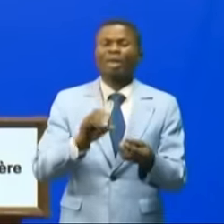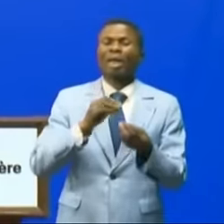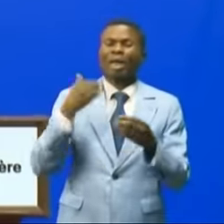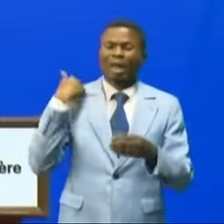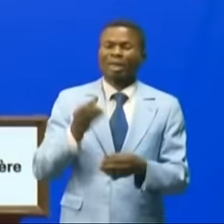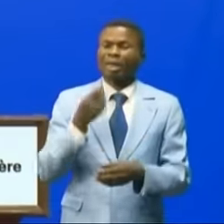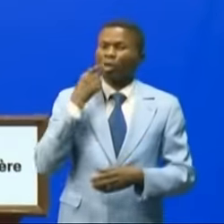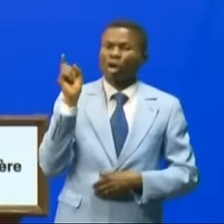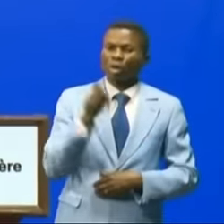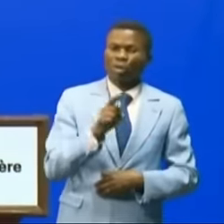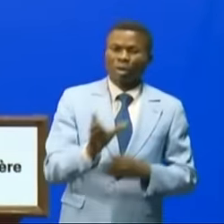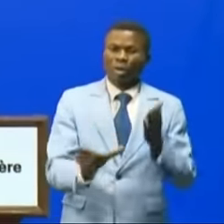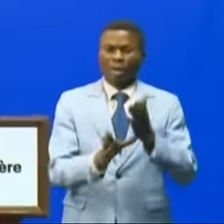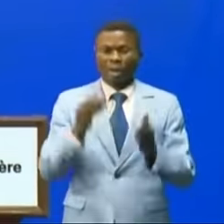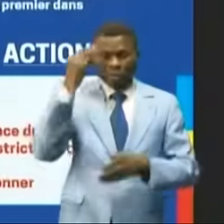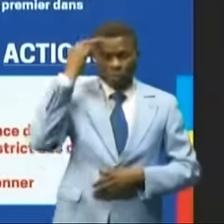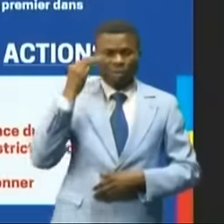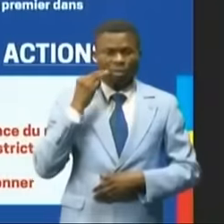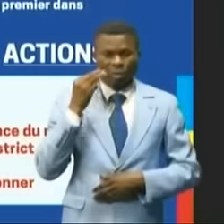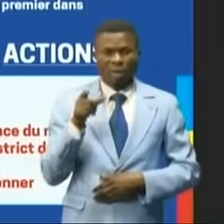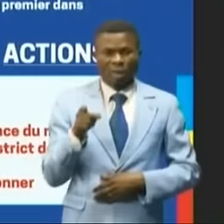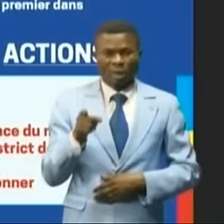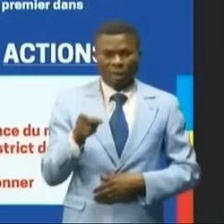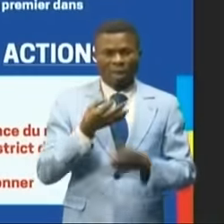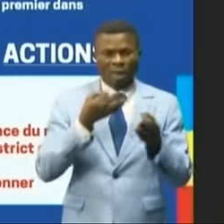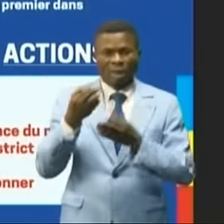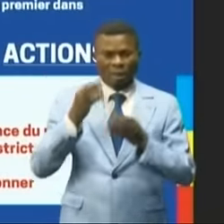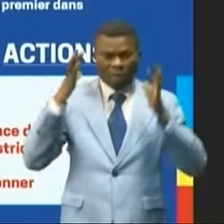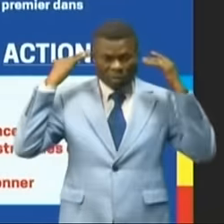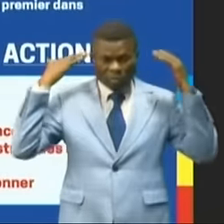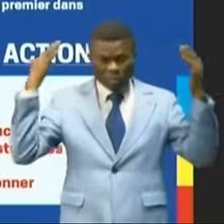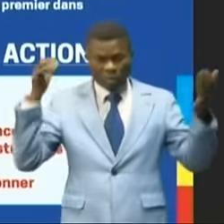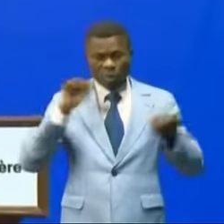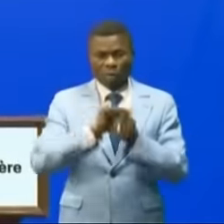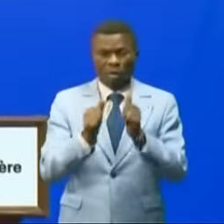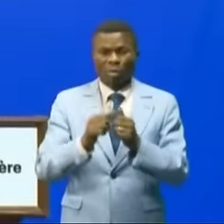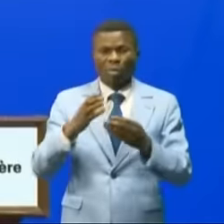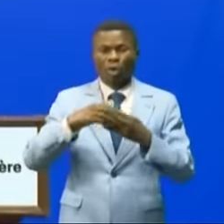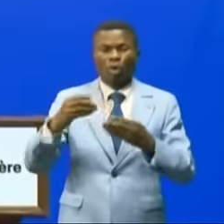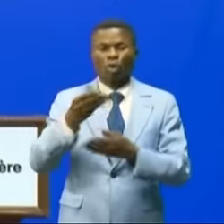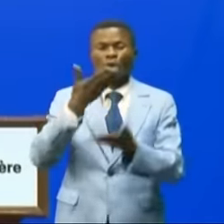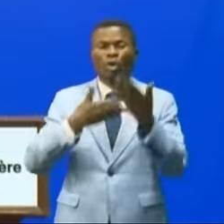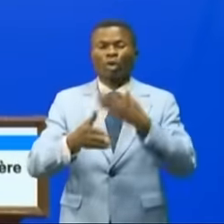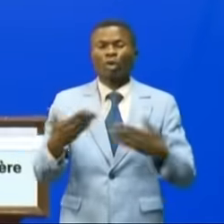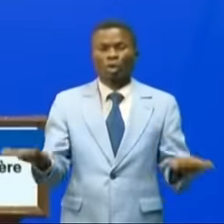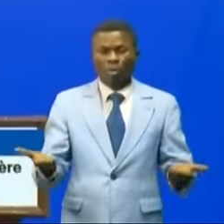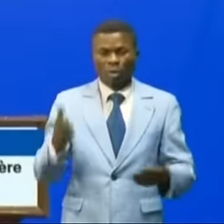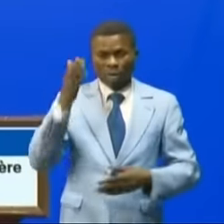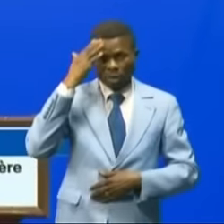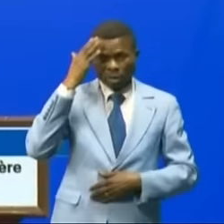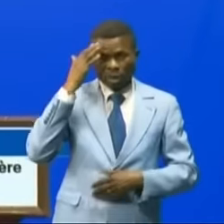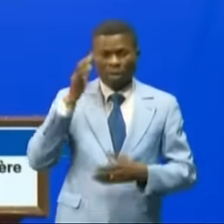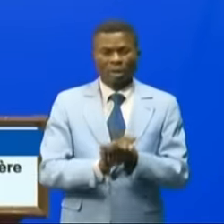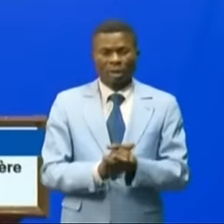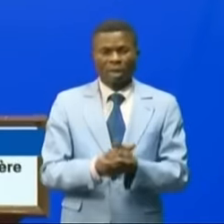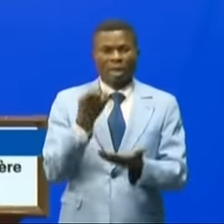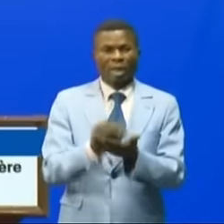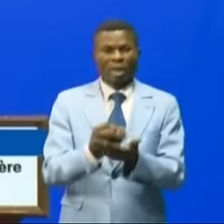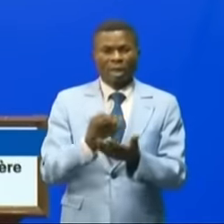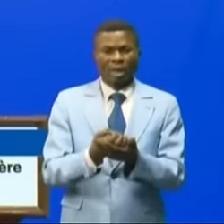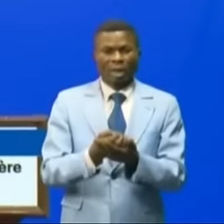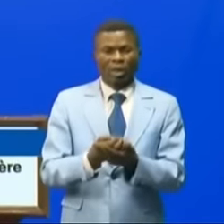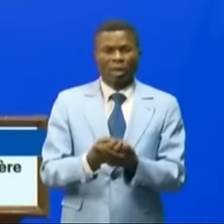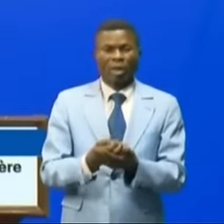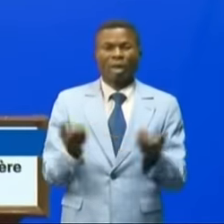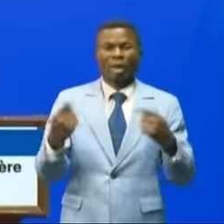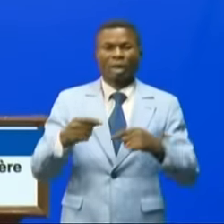Le vice-premier ministre a enfin dénoncé les spéculations sur les taux d'échange. Bon, tout le monde sait que dans une économie dollarisée,